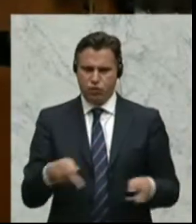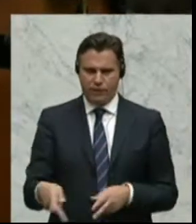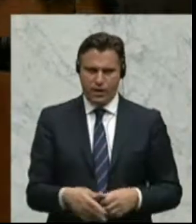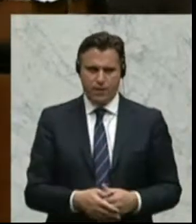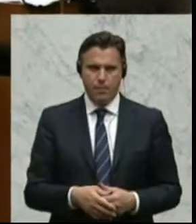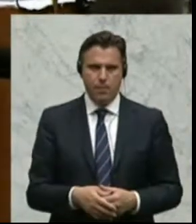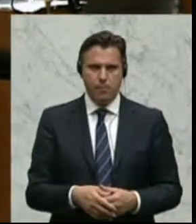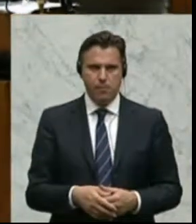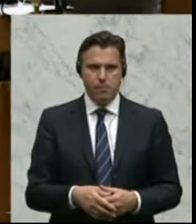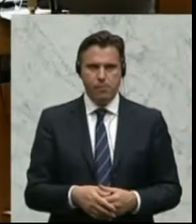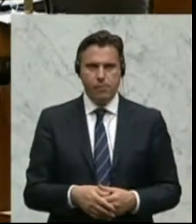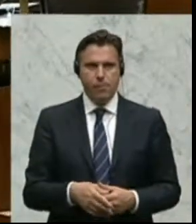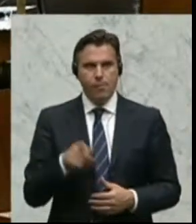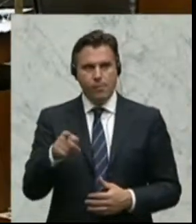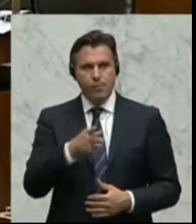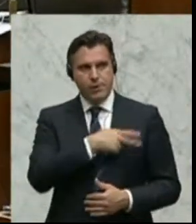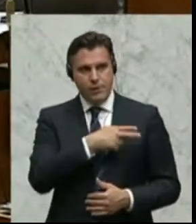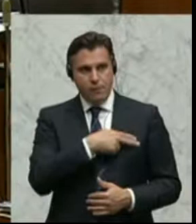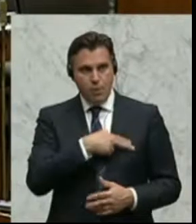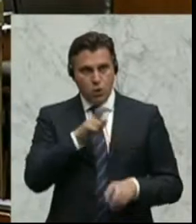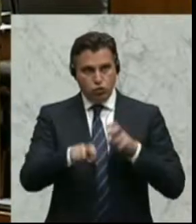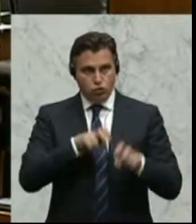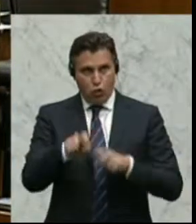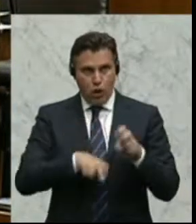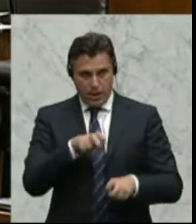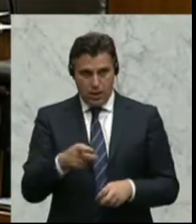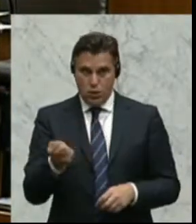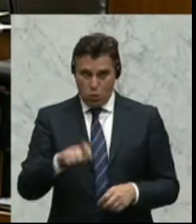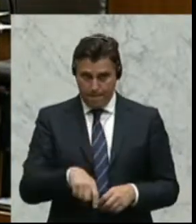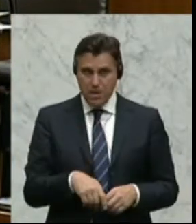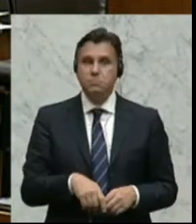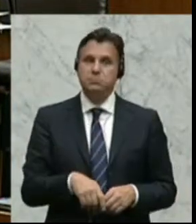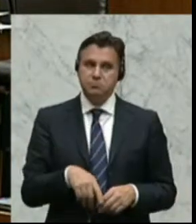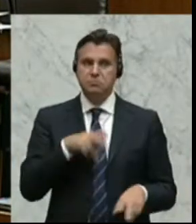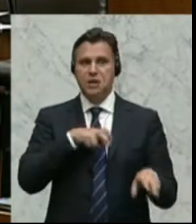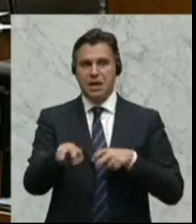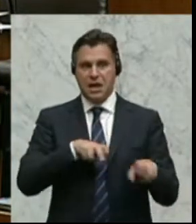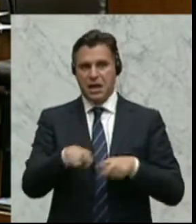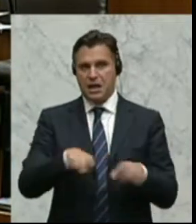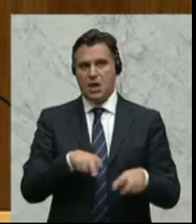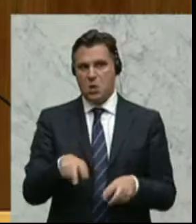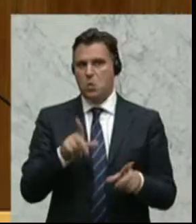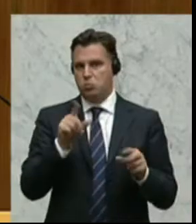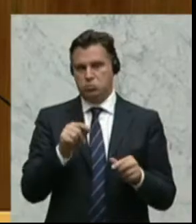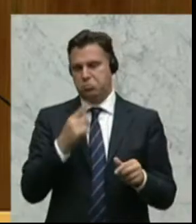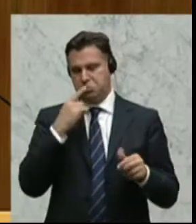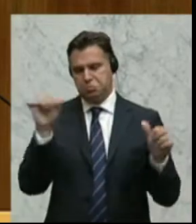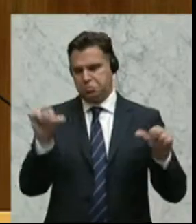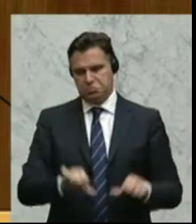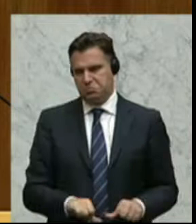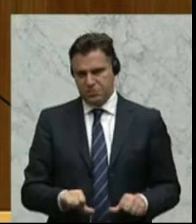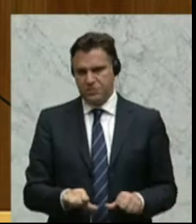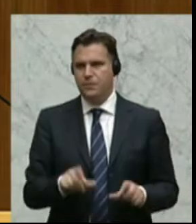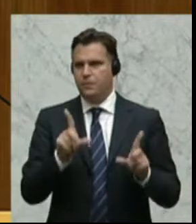Wenn diese Vermögensteuer kommt, dann hat diese Regierung ihr allerletztes Pulver verschossen. Dann gibt es nur noch die offizielle